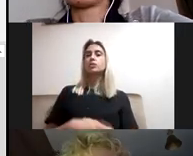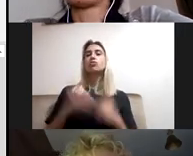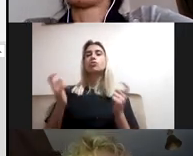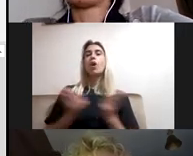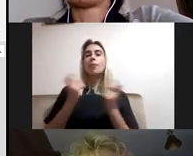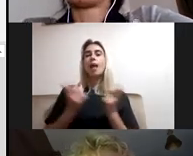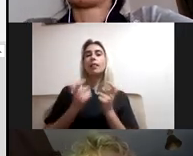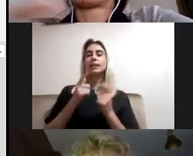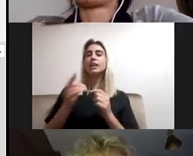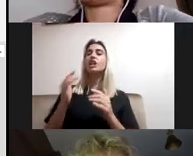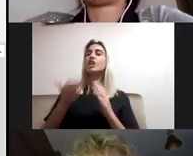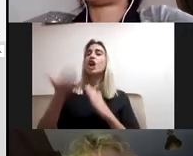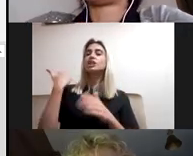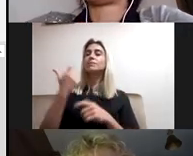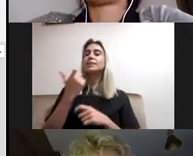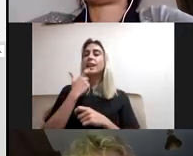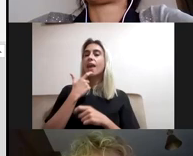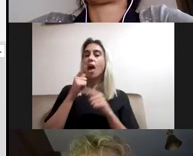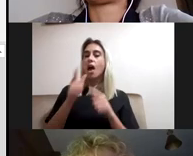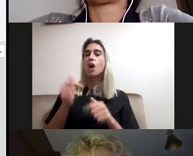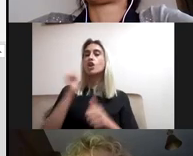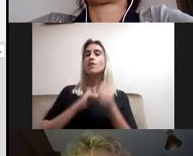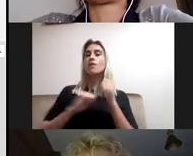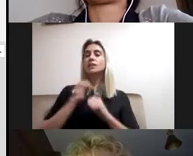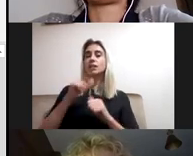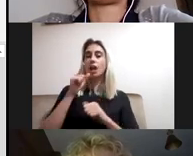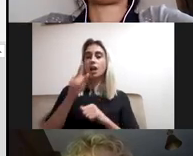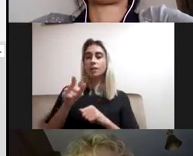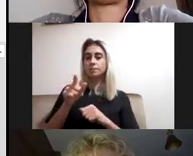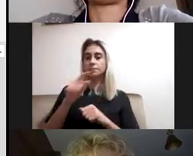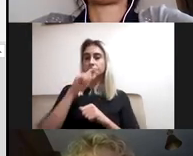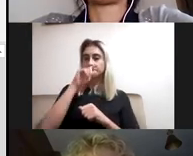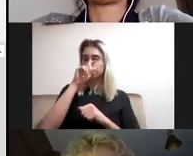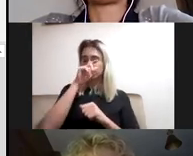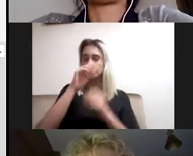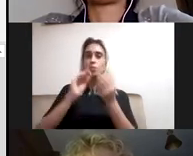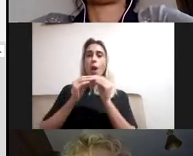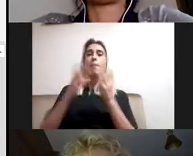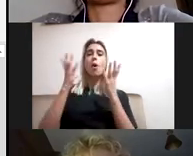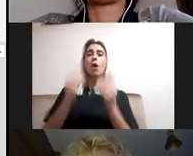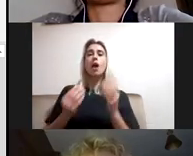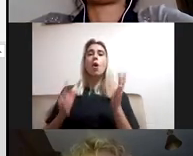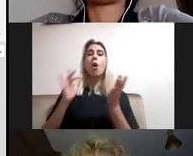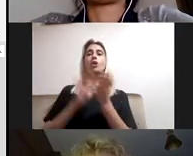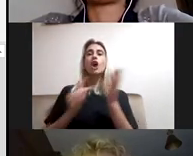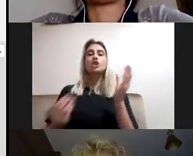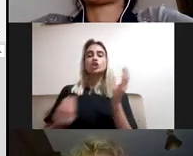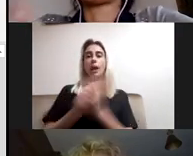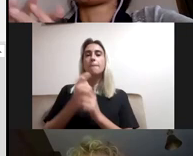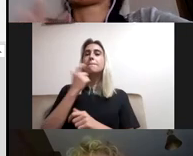toplantılarda da geçen sene İstanbul Üniversitesi öğrencilerinin sorunu olarak ortaya çıkan Beyazıt Meydanı'nın